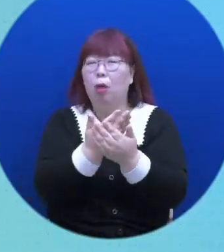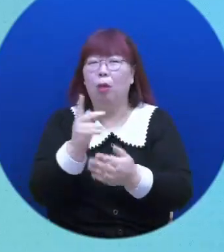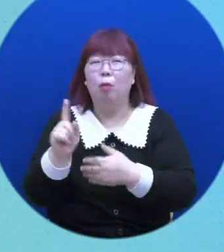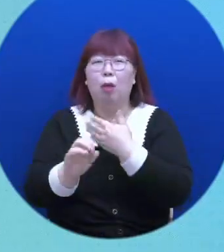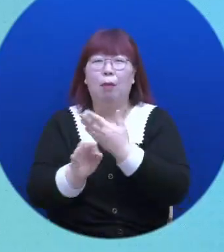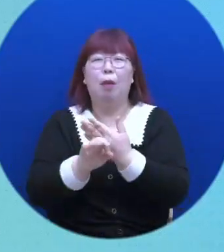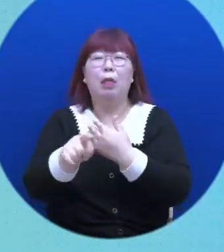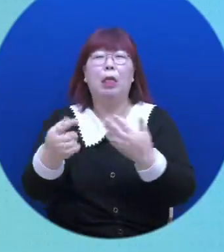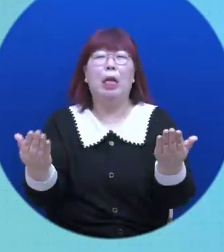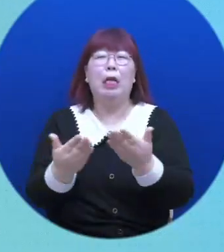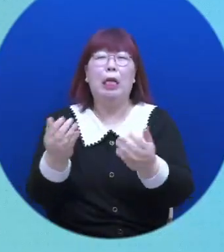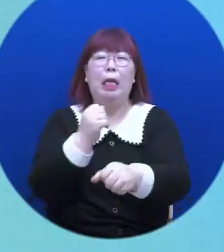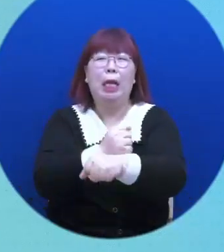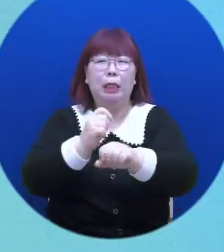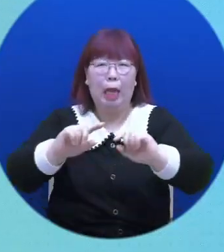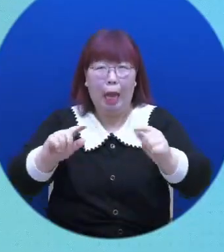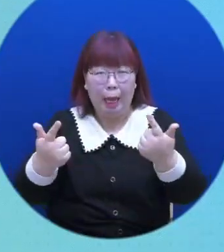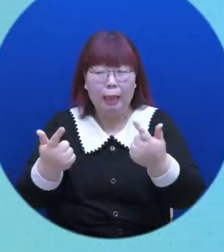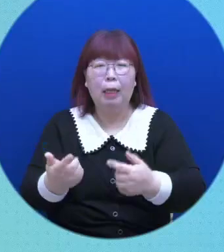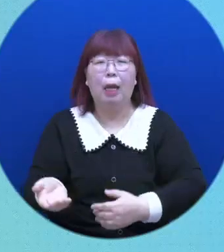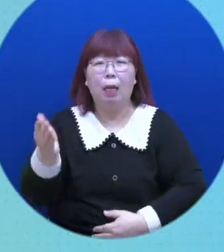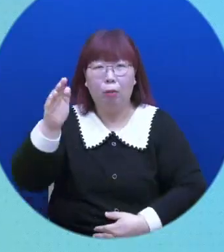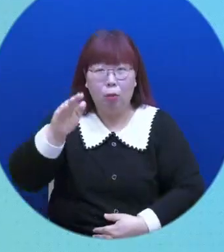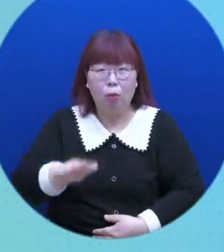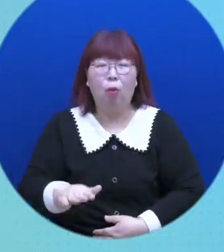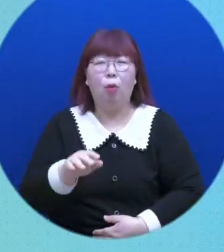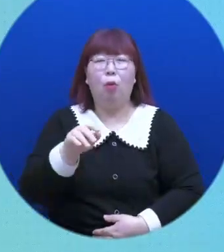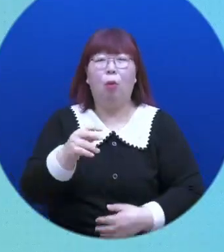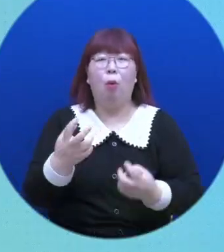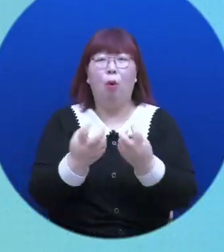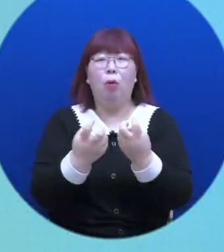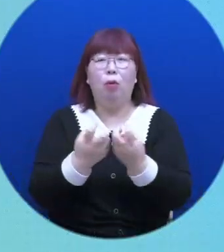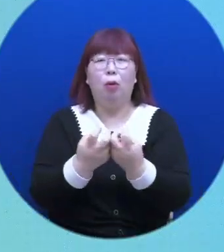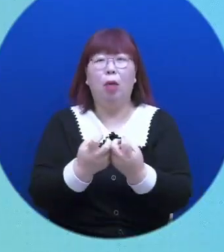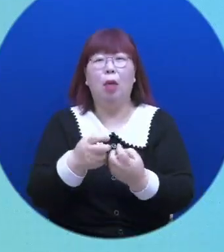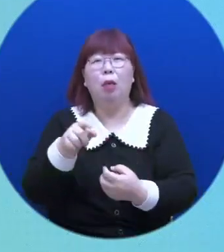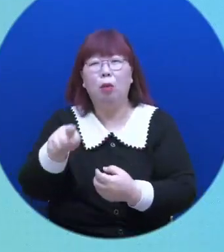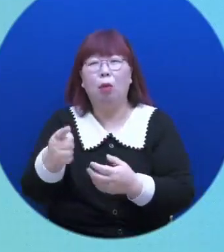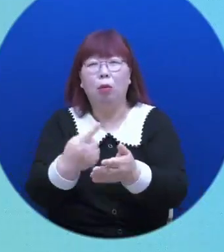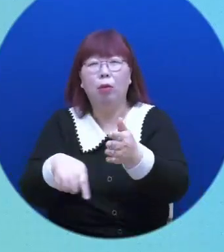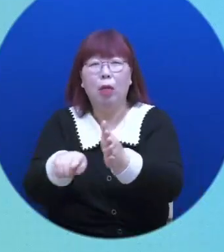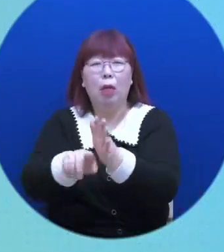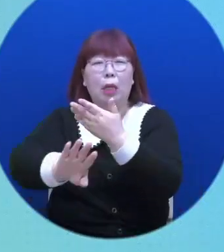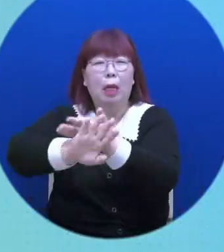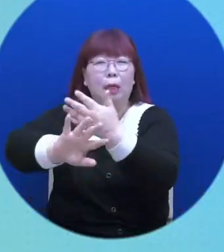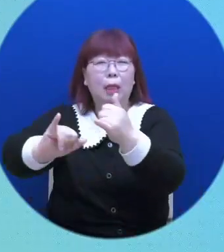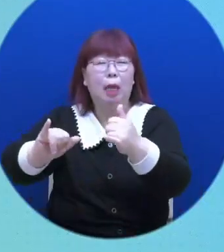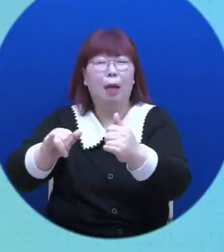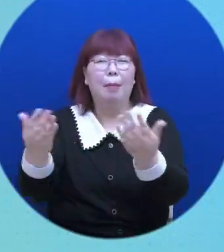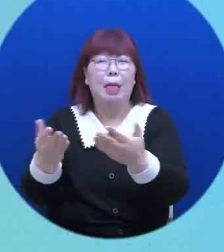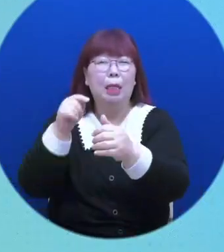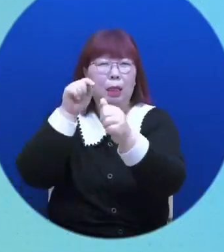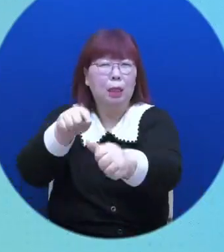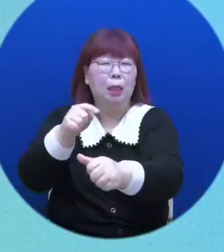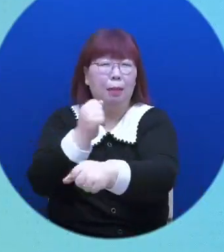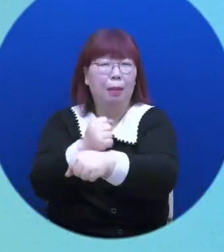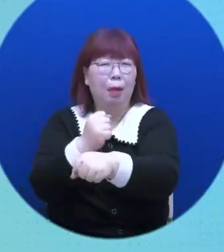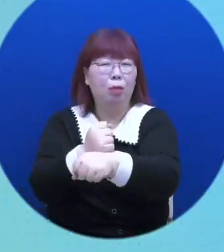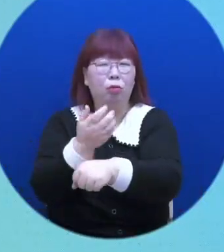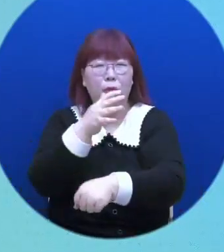일하지 않아도 어떻게 너를 위해서 일하게 하는 다른 것들을 만들